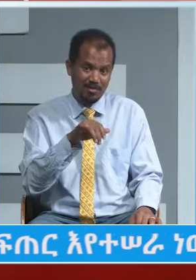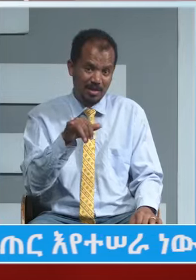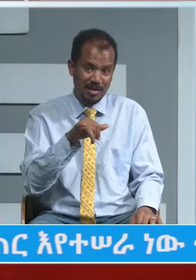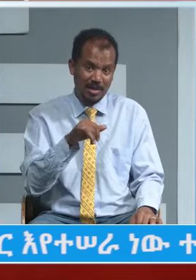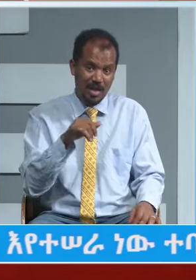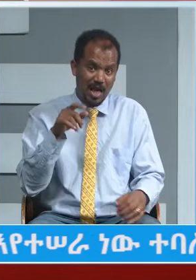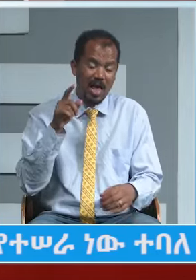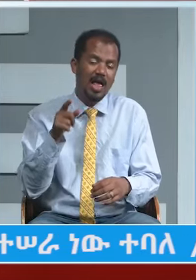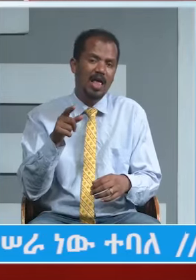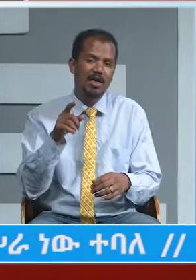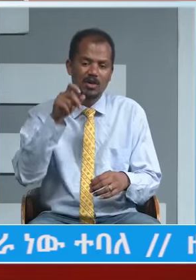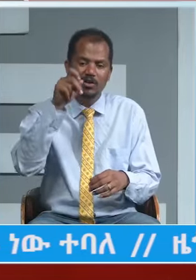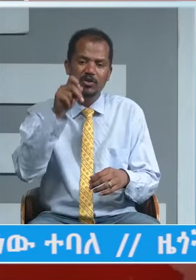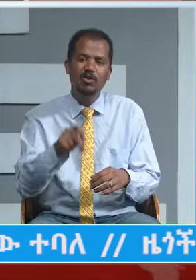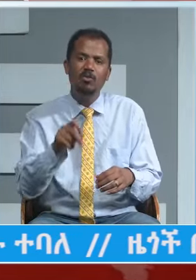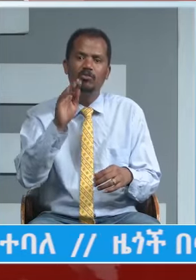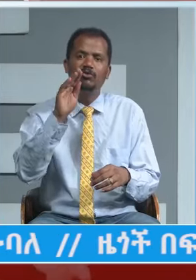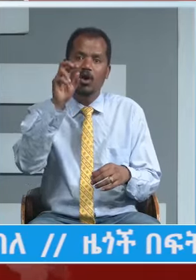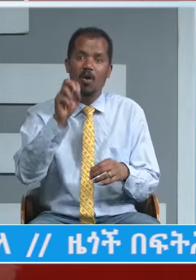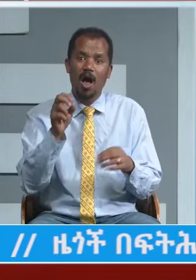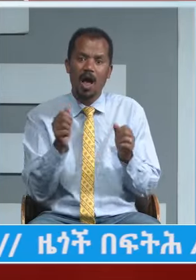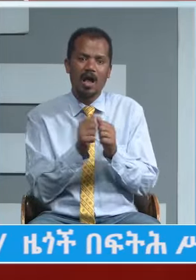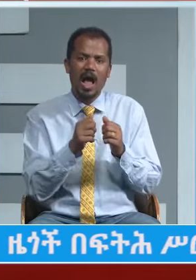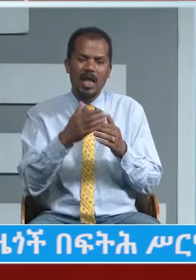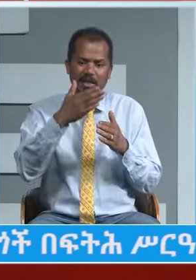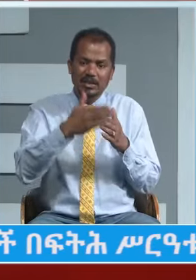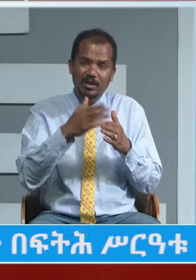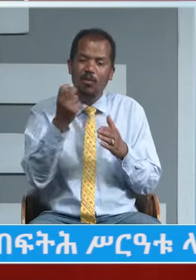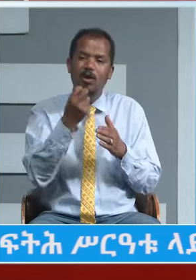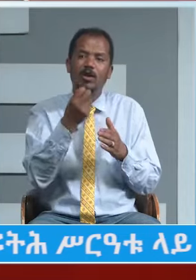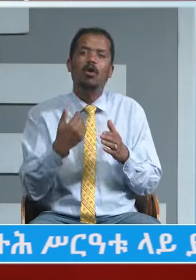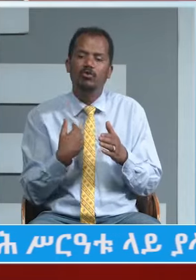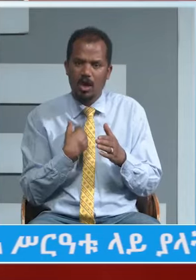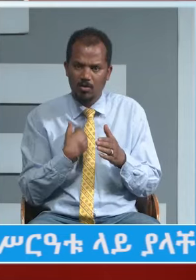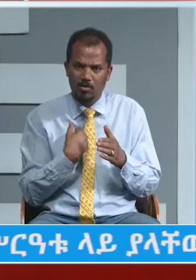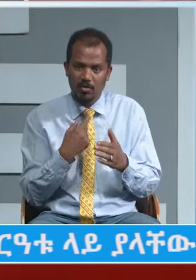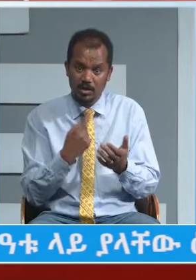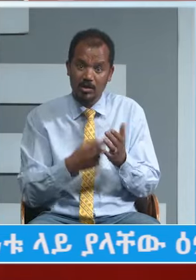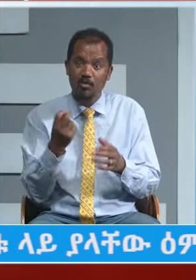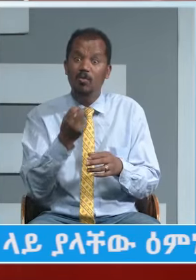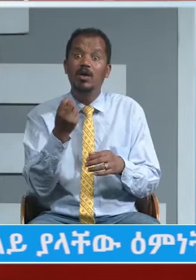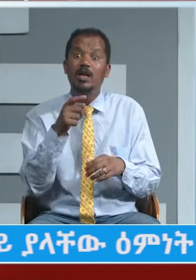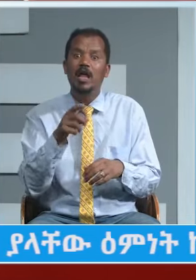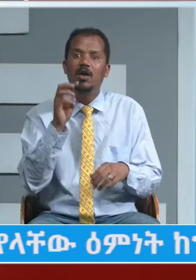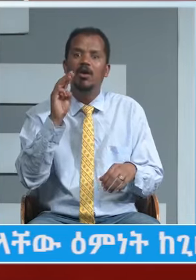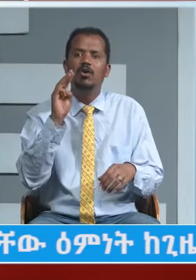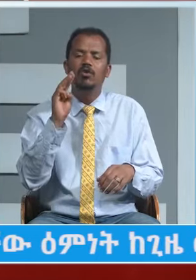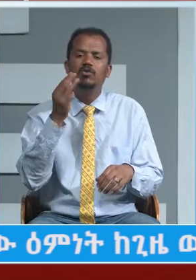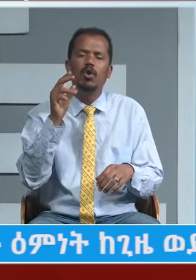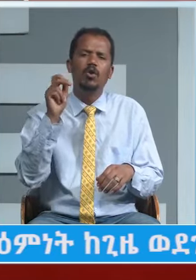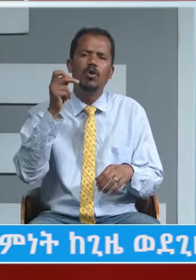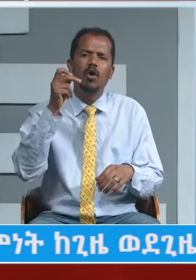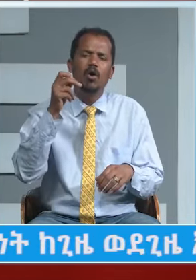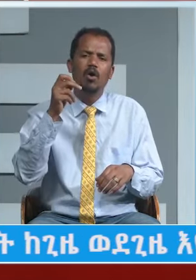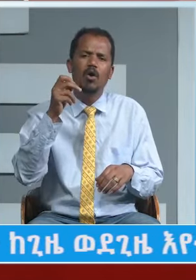እዚህ በተመሳሳይ ከዚህ ዳካ ደቡብ ምዕራብ ሸዋ ጋር የሚዋሰኑ ወረዳዎች አሉ። እነዚህ ወረዳዎች ጋር ሶዶ